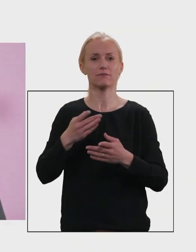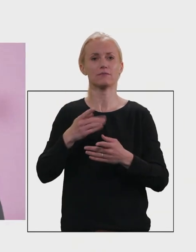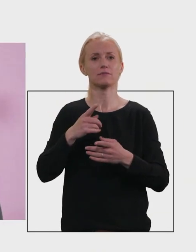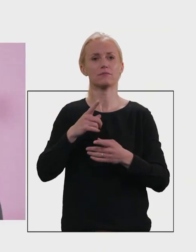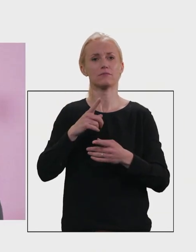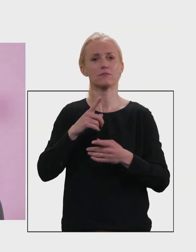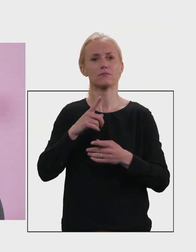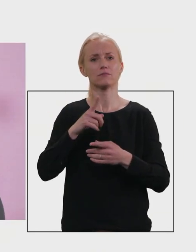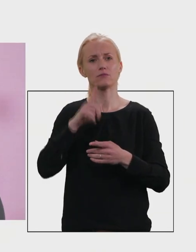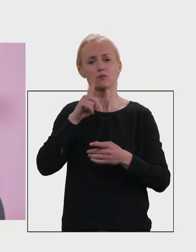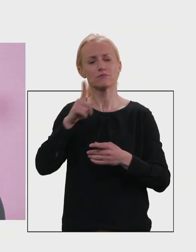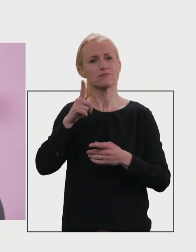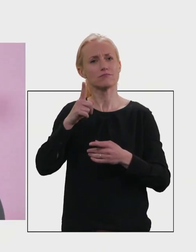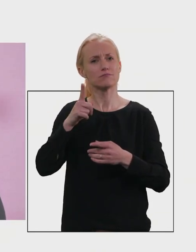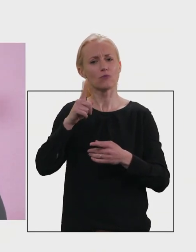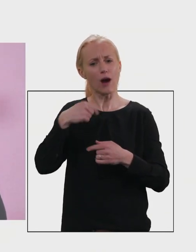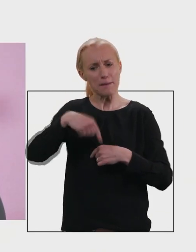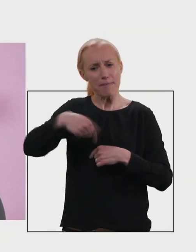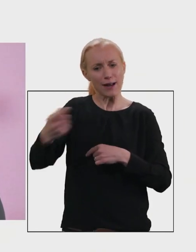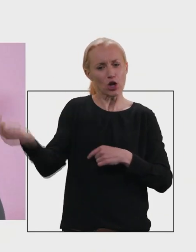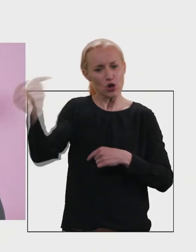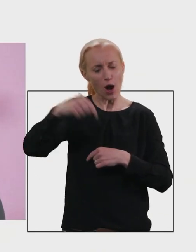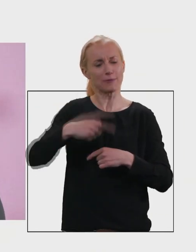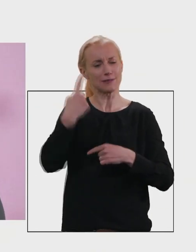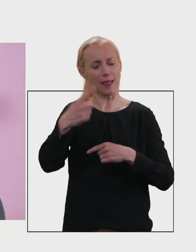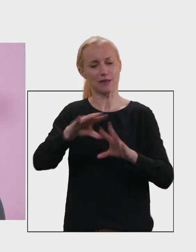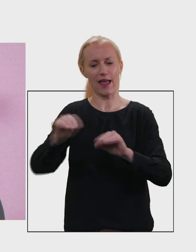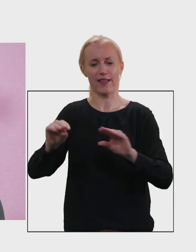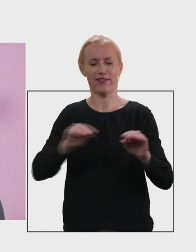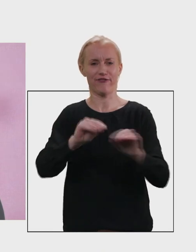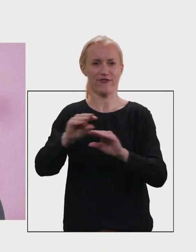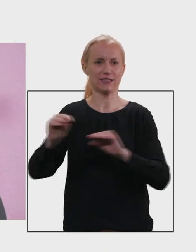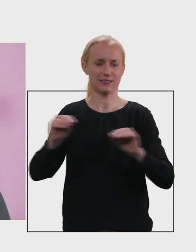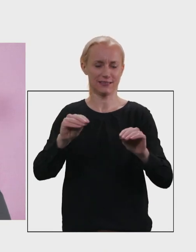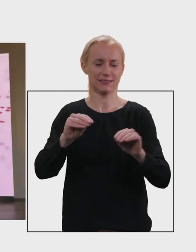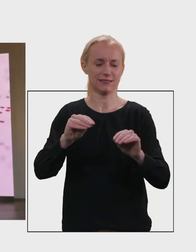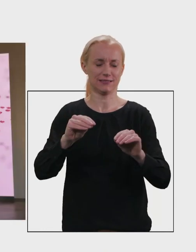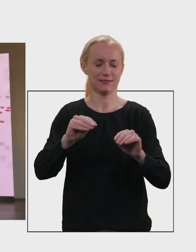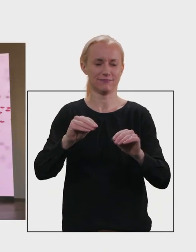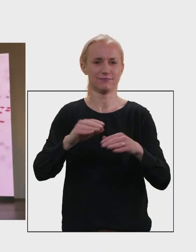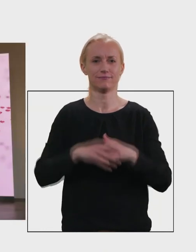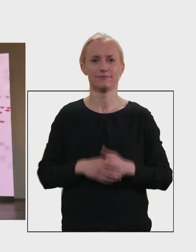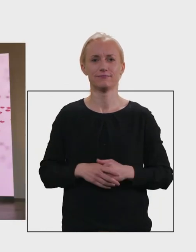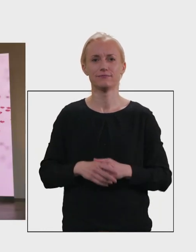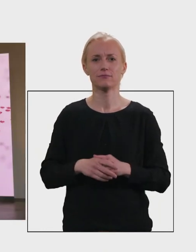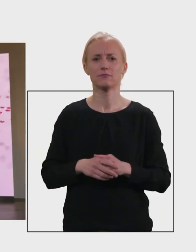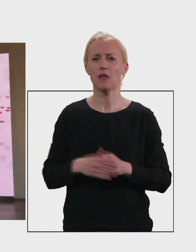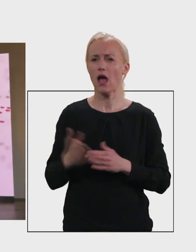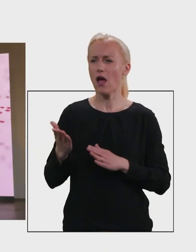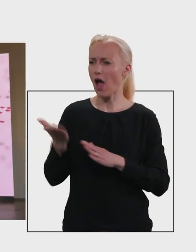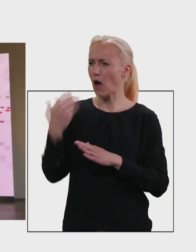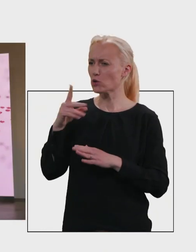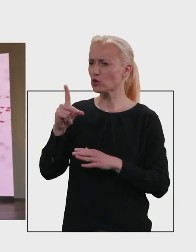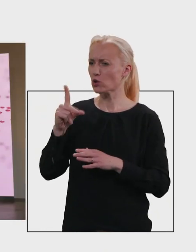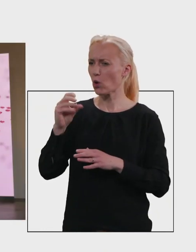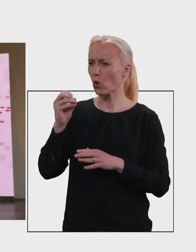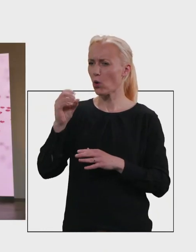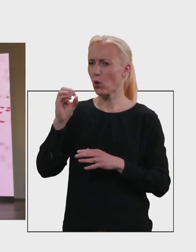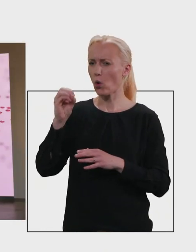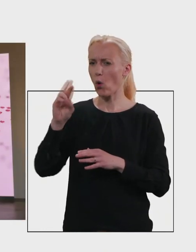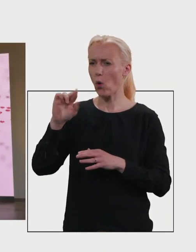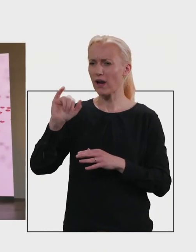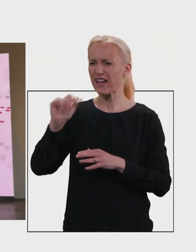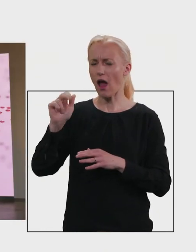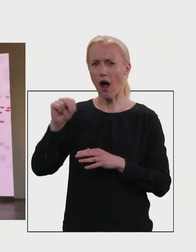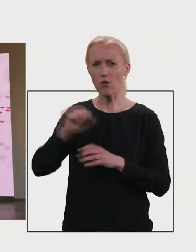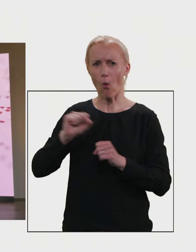hoffen, Sie kommen, können bald kommen und das dann tatsächlich bei den Führungen auch aus Korean. Das ist ein Mineralstoff, ist ein sehr hochwertiges